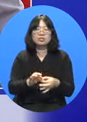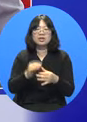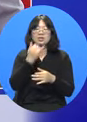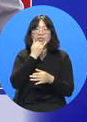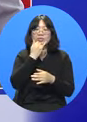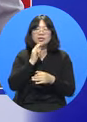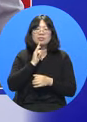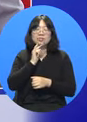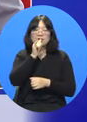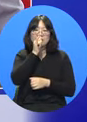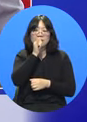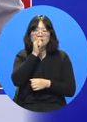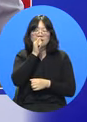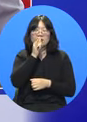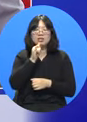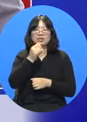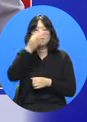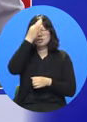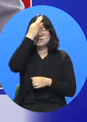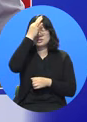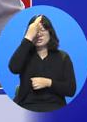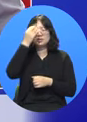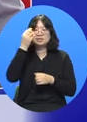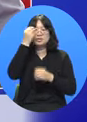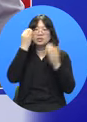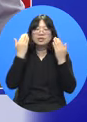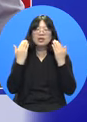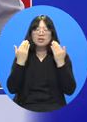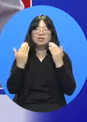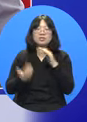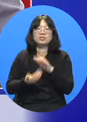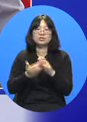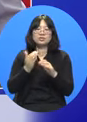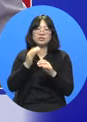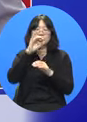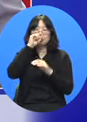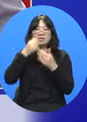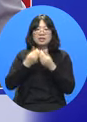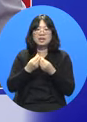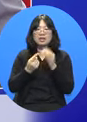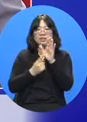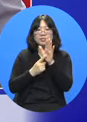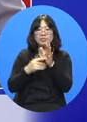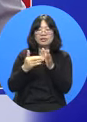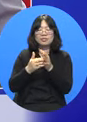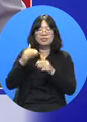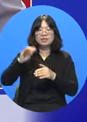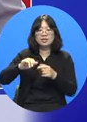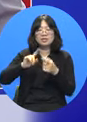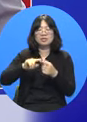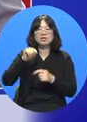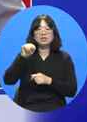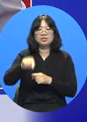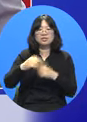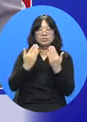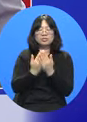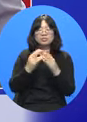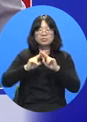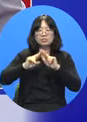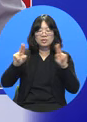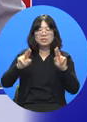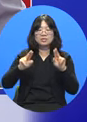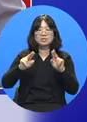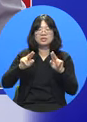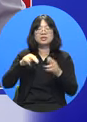얘기하고 있는 마이스터 제도나 도제제 제도나 이런 것들이 이루어지고 있는 좋은 사례들이 있는데 왜그 자체를 갖다가 전면 폐지하는 모습에